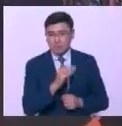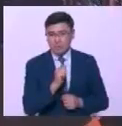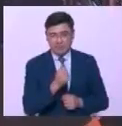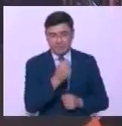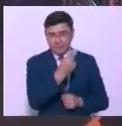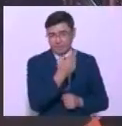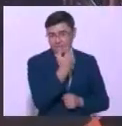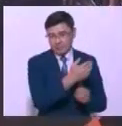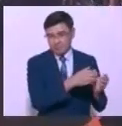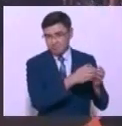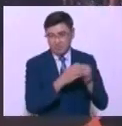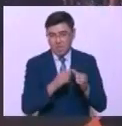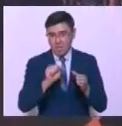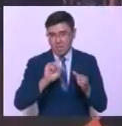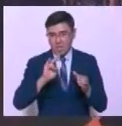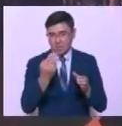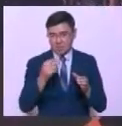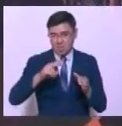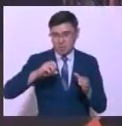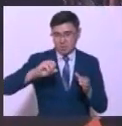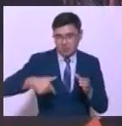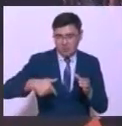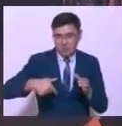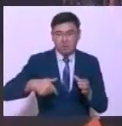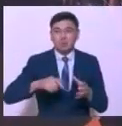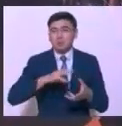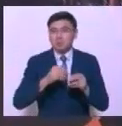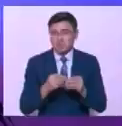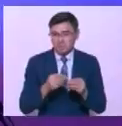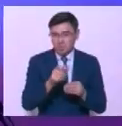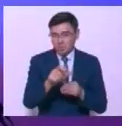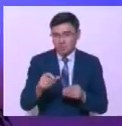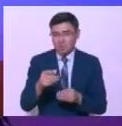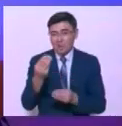Саш в следующем сюжете о спектакле покорившим сердца октау